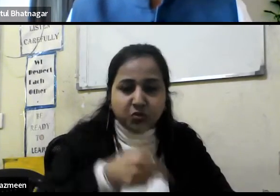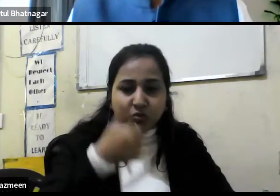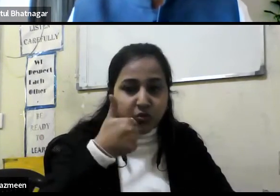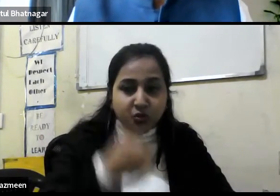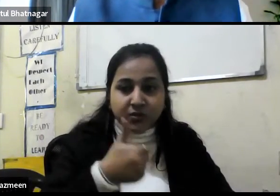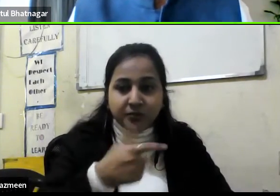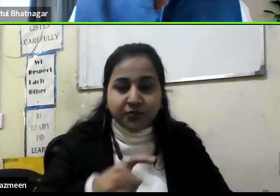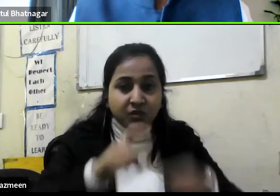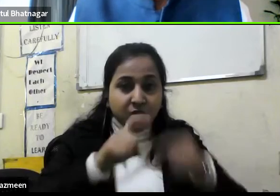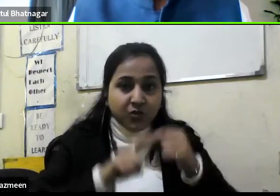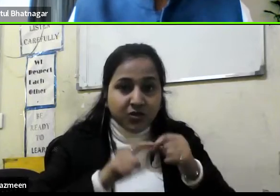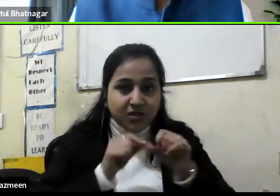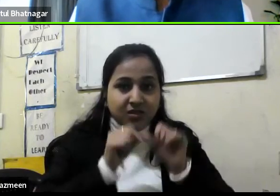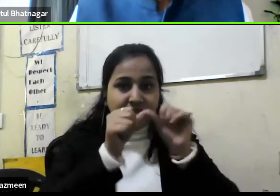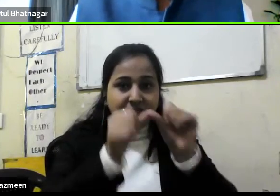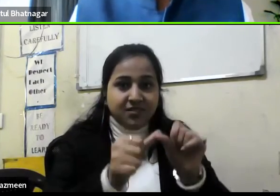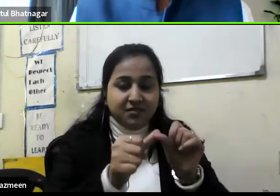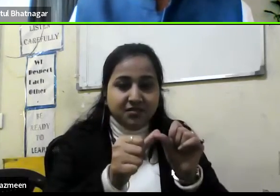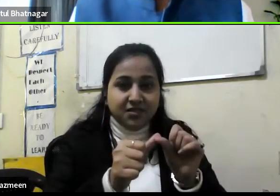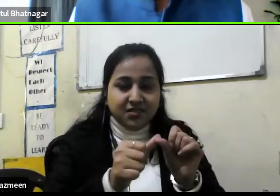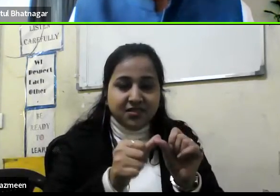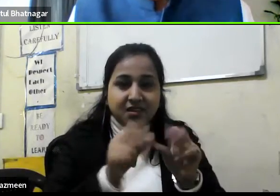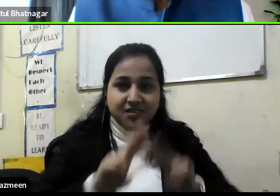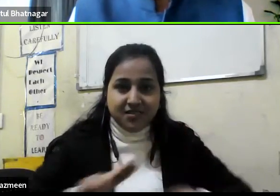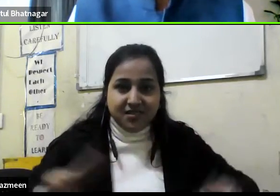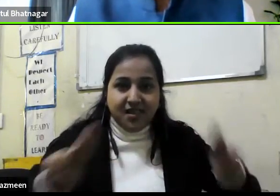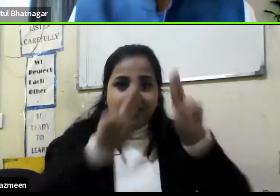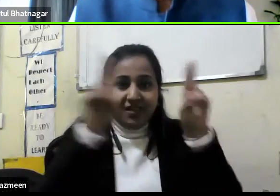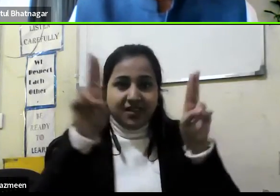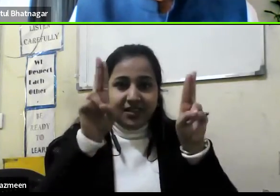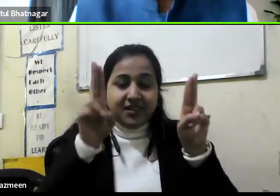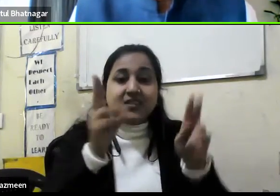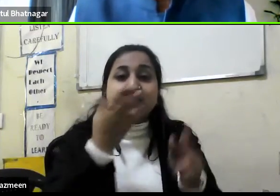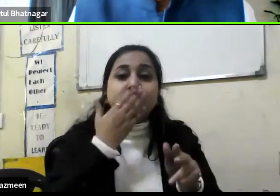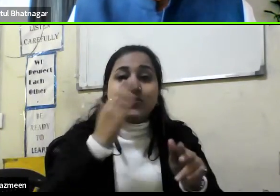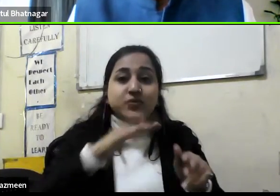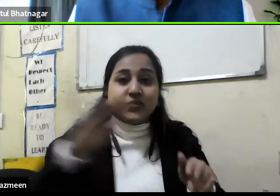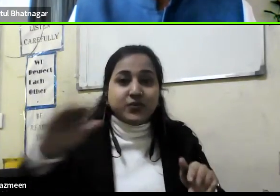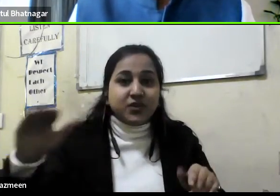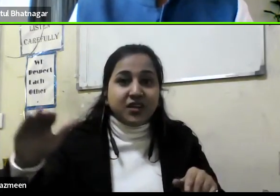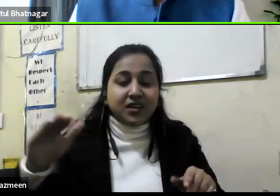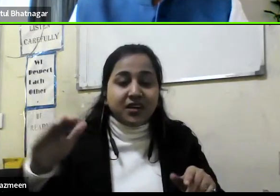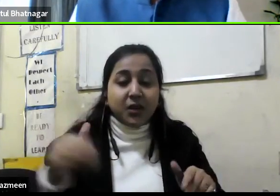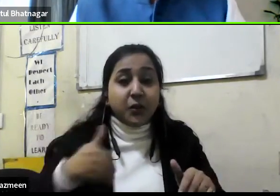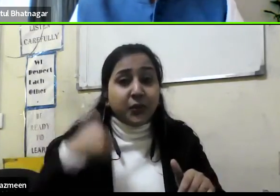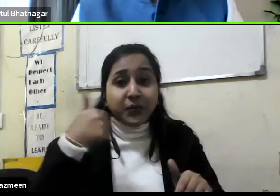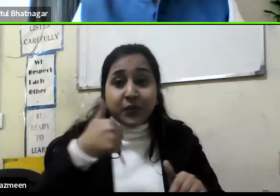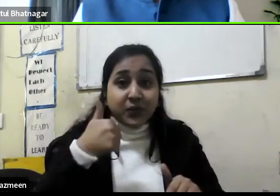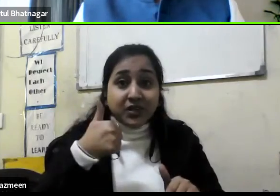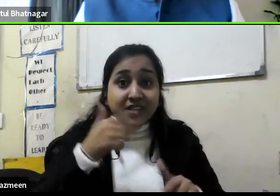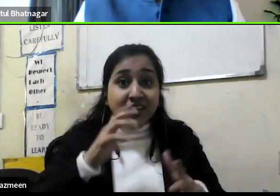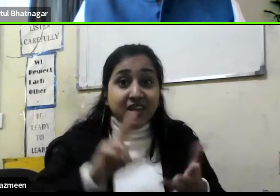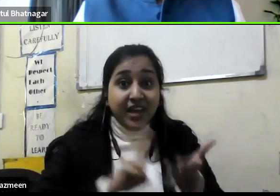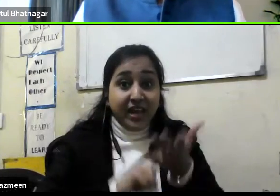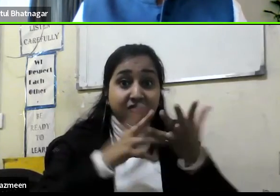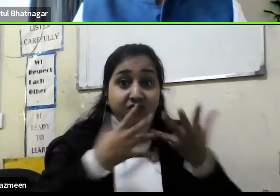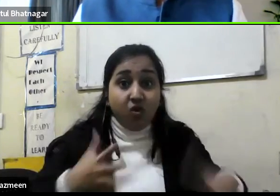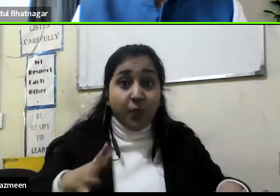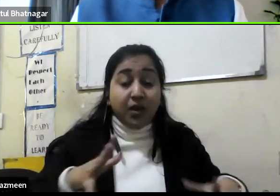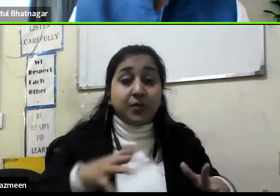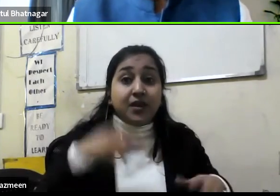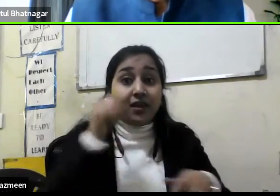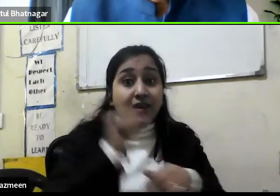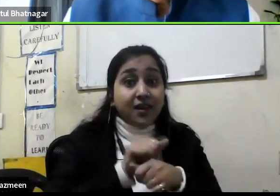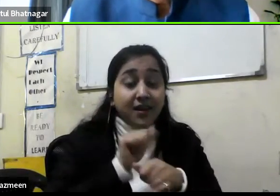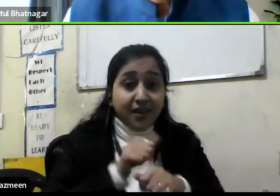के ट्रेनीज किस तरह से एनवायरनमेंट में काम कर सकते हैं. तो दैट्स अ वेरी न्यू थिंग एंड वी कैन टॉक मोर अबाउट इट. I'll now come to Rohit Rao. He heads